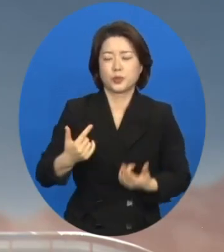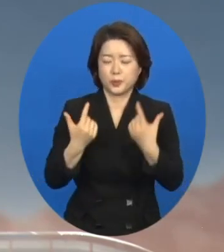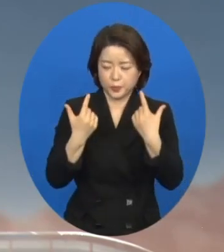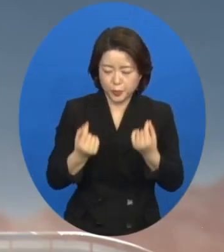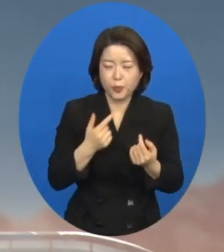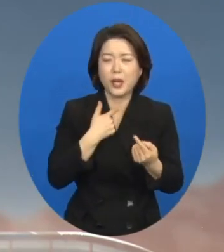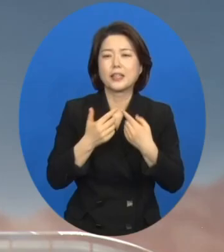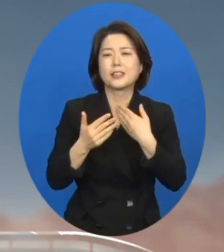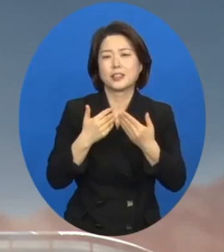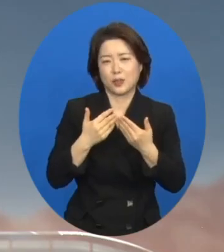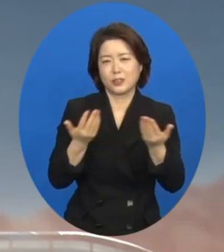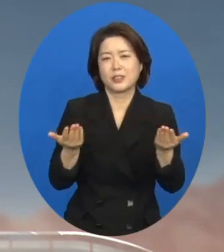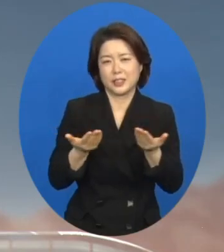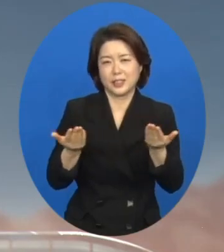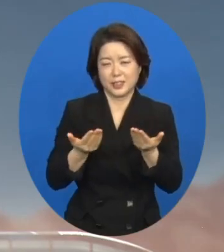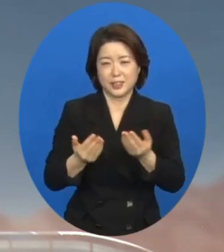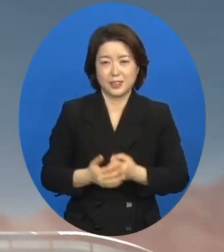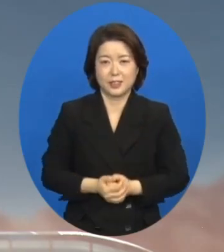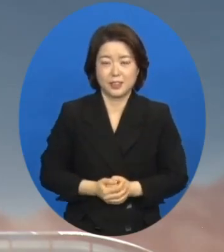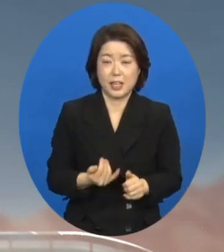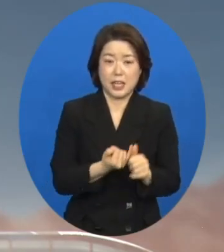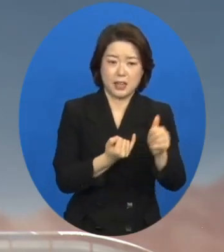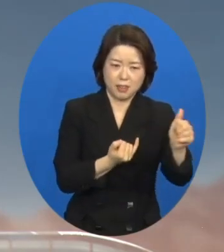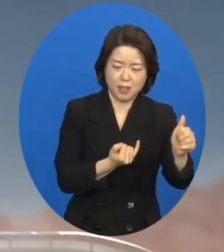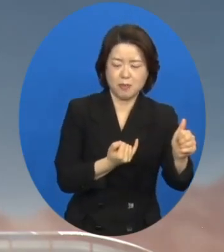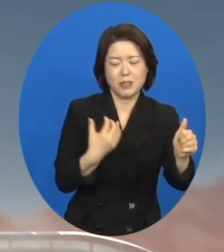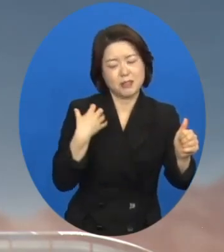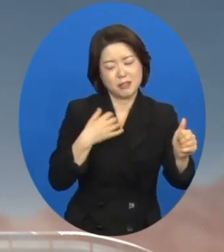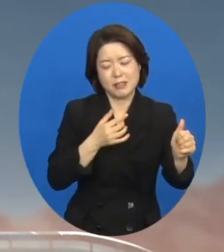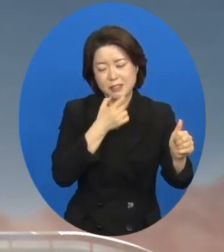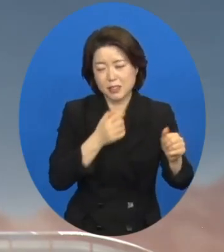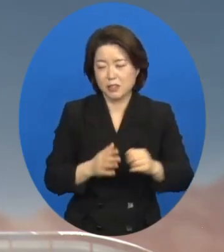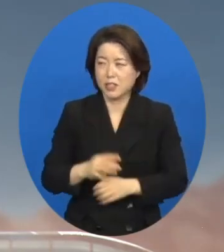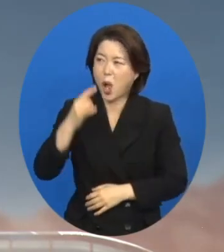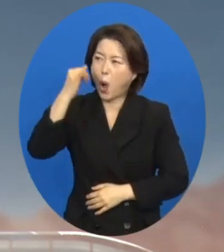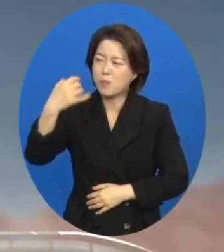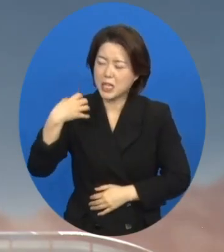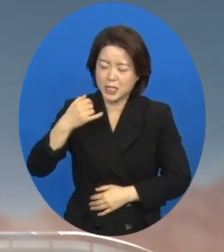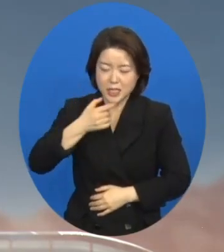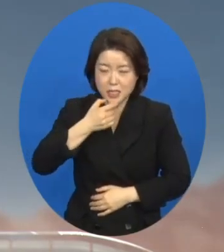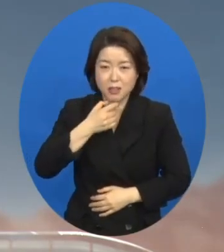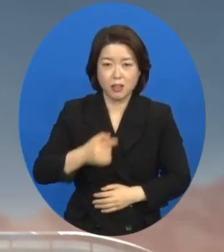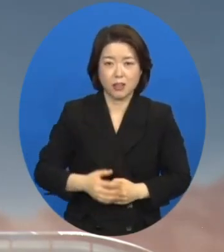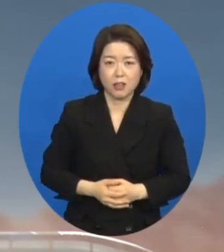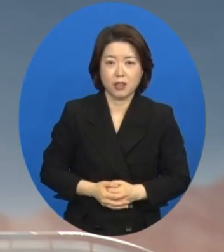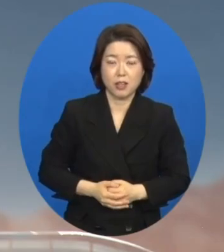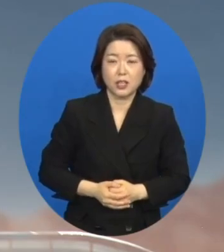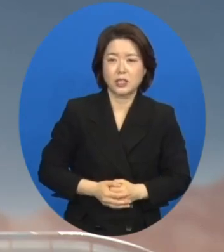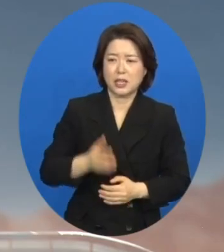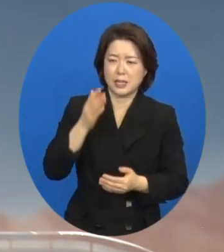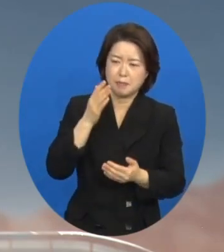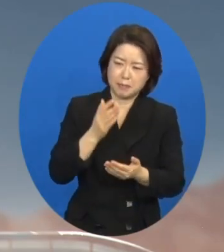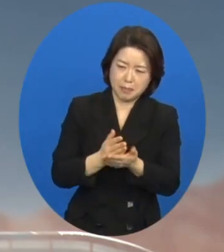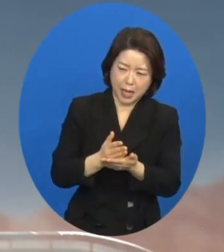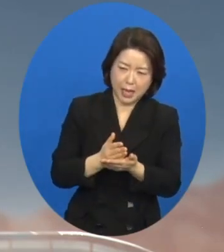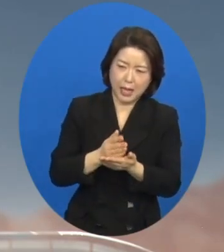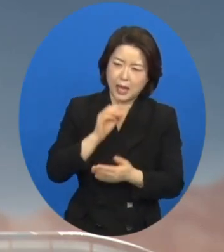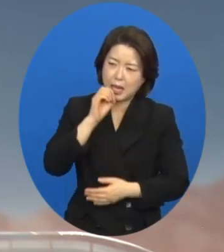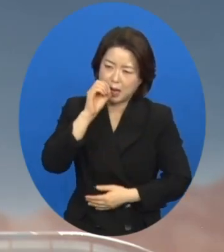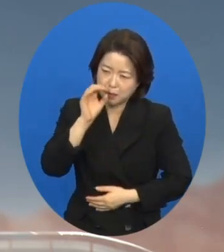일이에요. 그러니까 막 남편 역할 하기 싫다. 엄마 역할 하기 싫다. 하지 말았어야 될 말들.